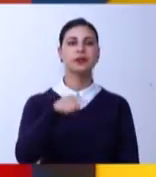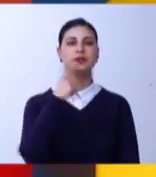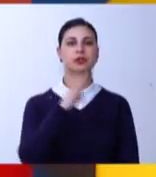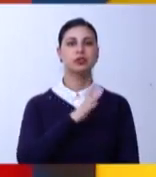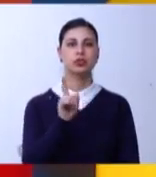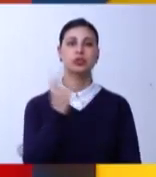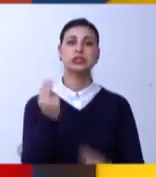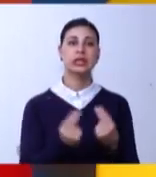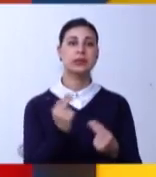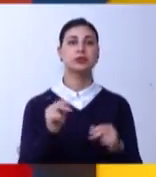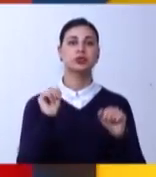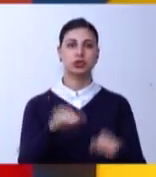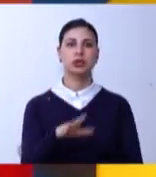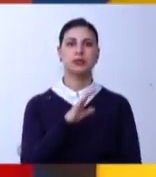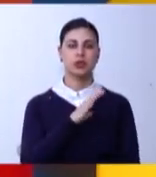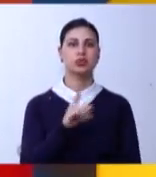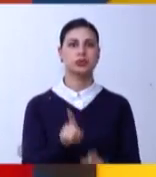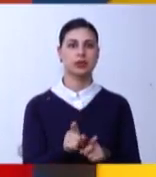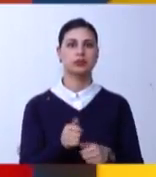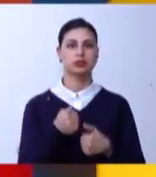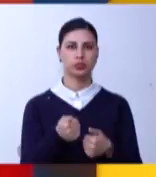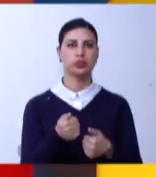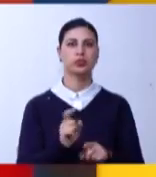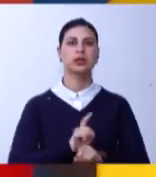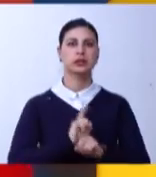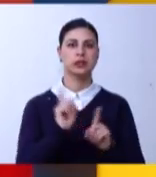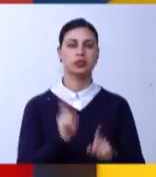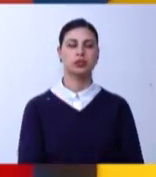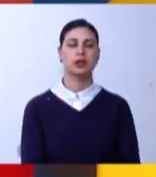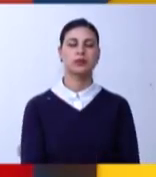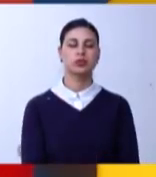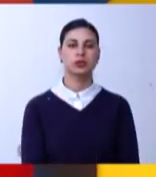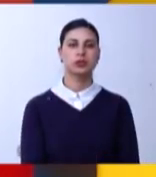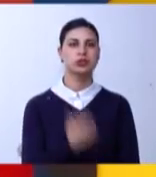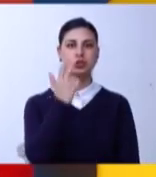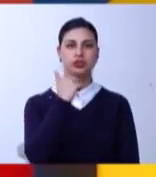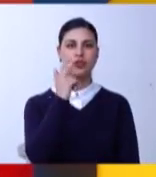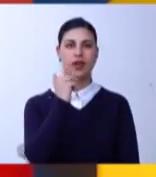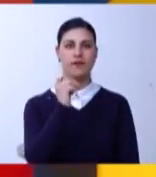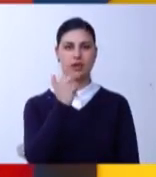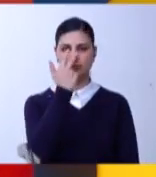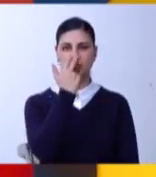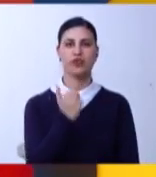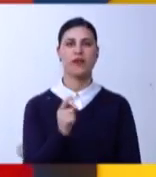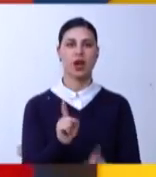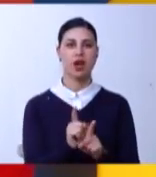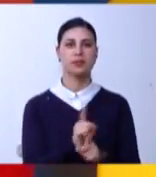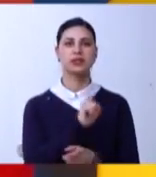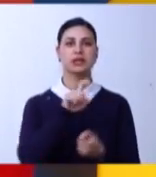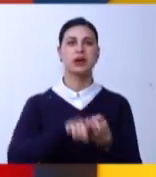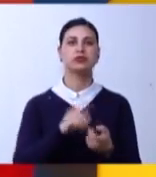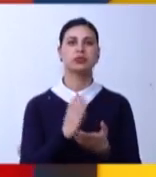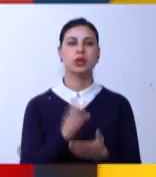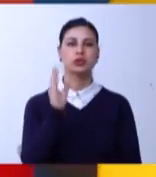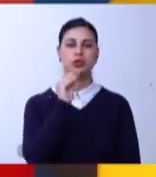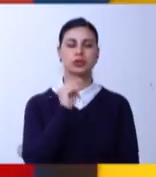რომ სათამაშო შეიძლება იყოს წამახალისებელი. განსაკუთრებული ჩვევა არის დაკავშირებული ამასთან,